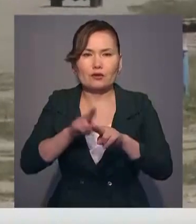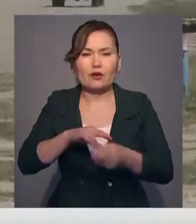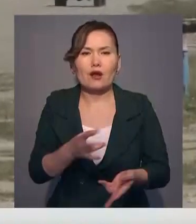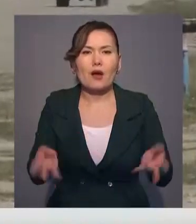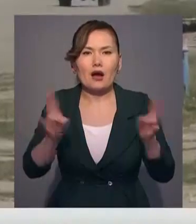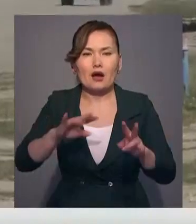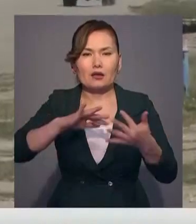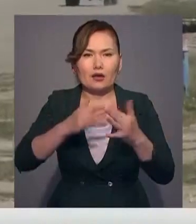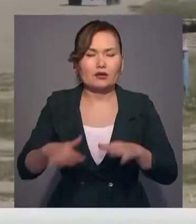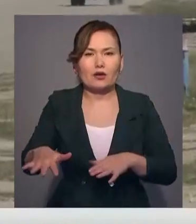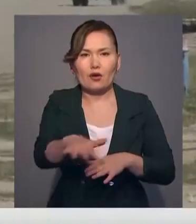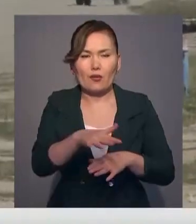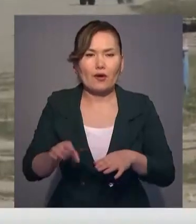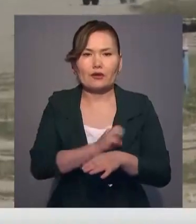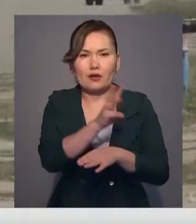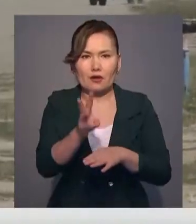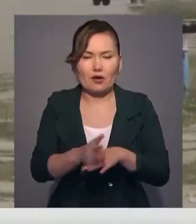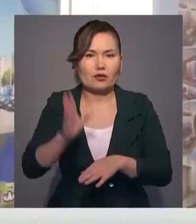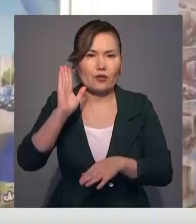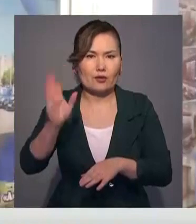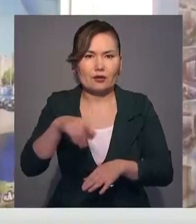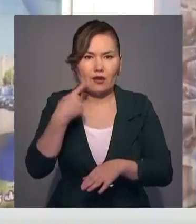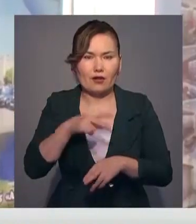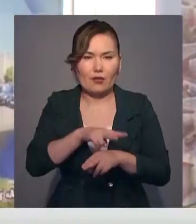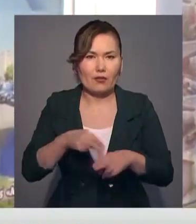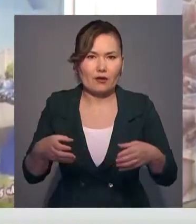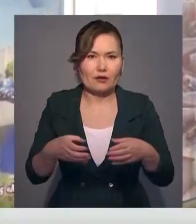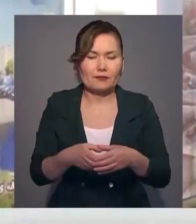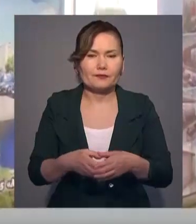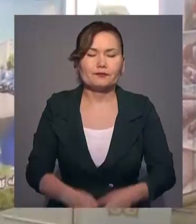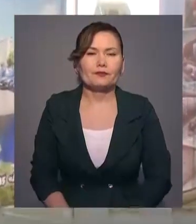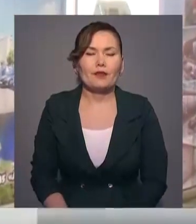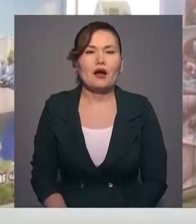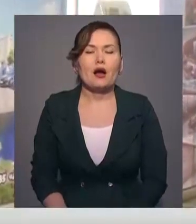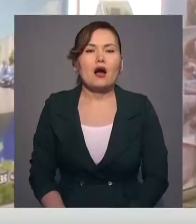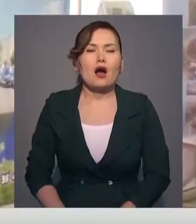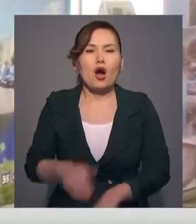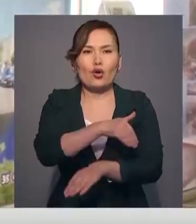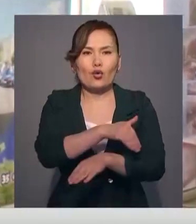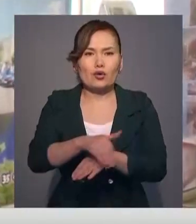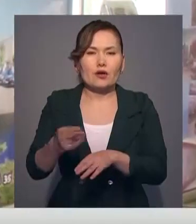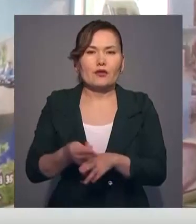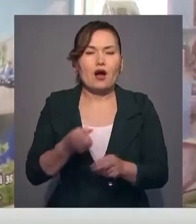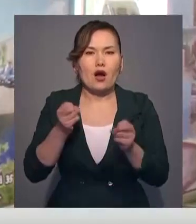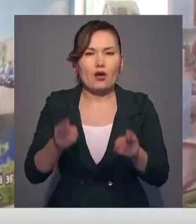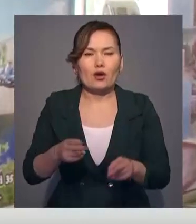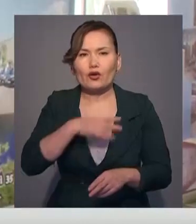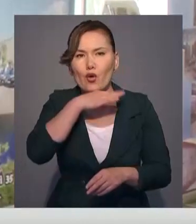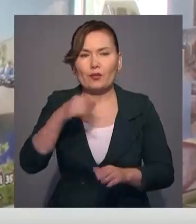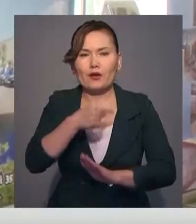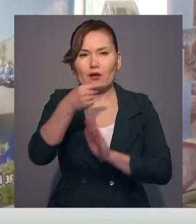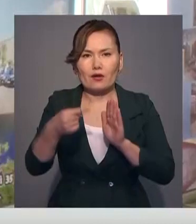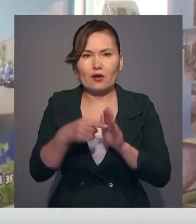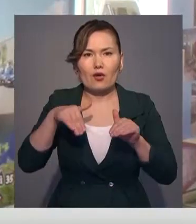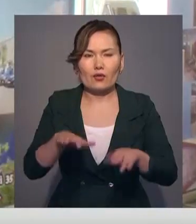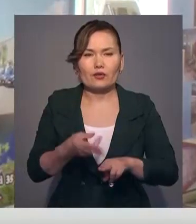елді мекендерге де бейне камералар орнатылатынын айтып отырым. Көше қауіпсіздігіне қатысты көптеген сауалдарды көтердік.